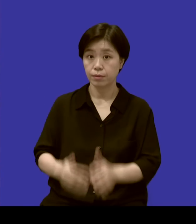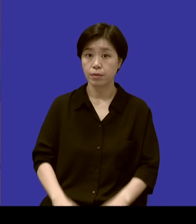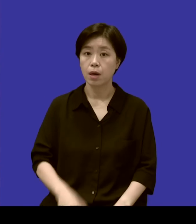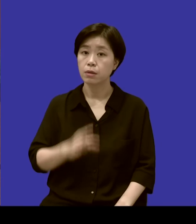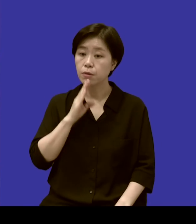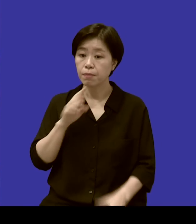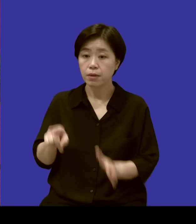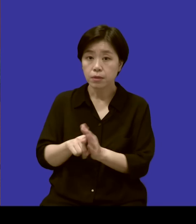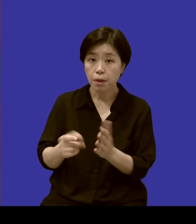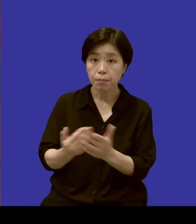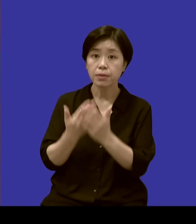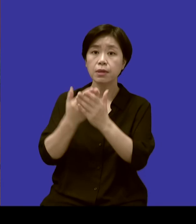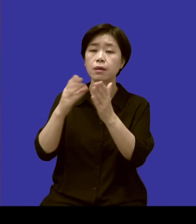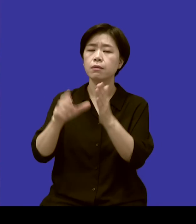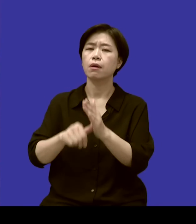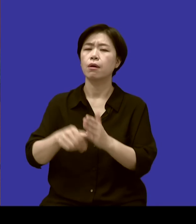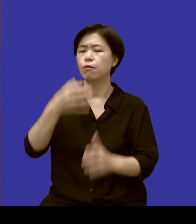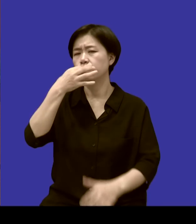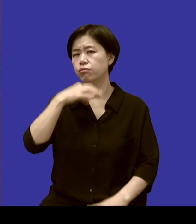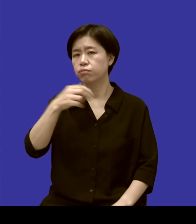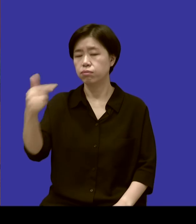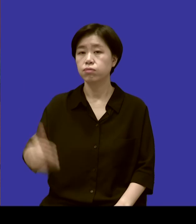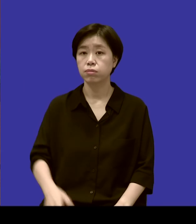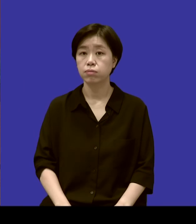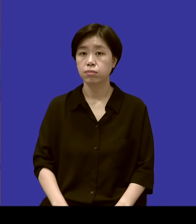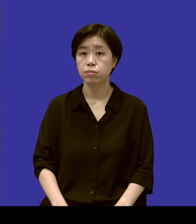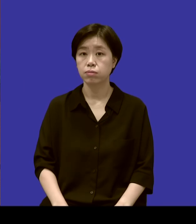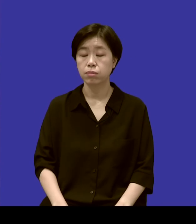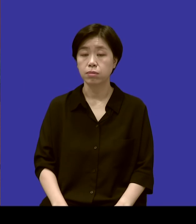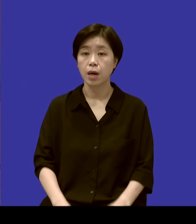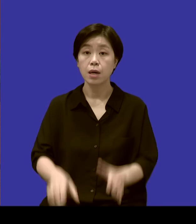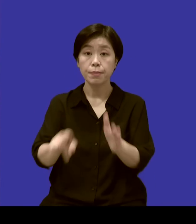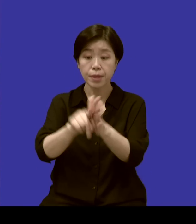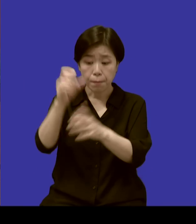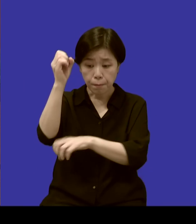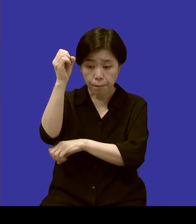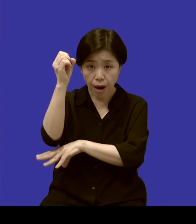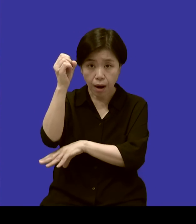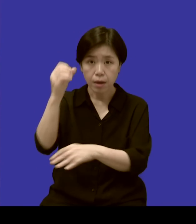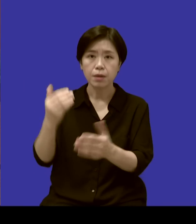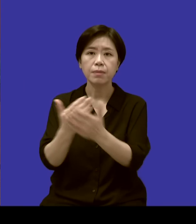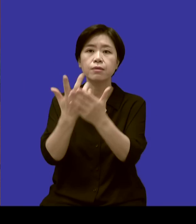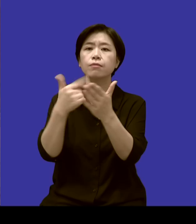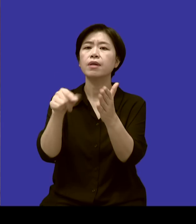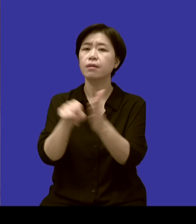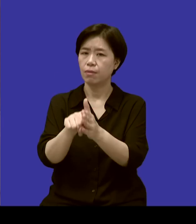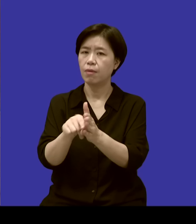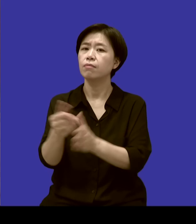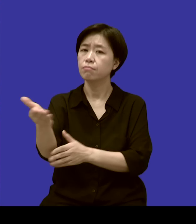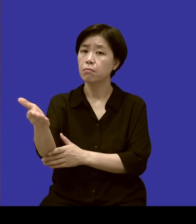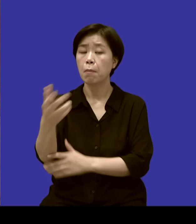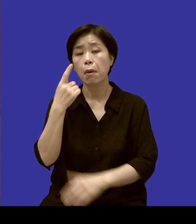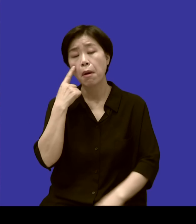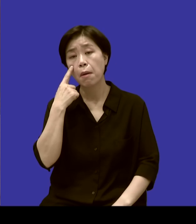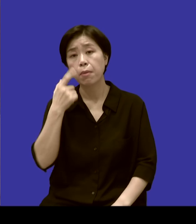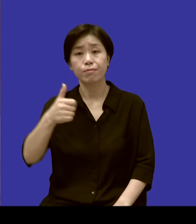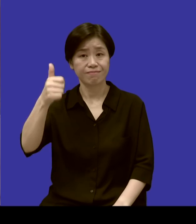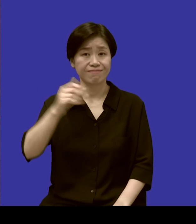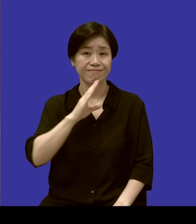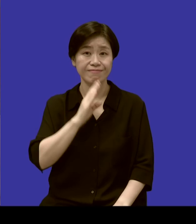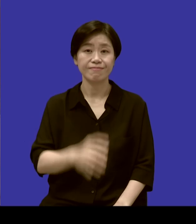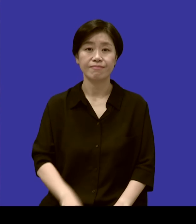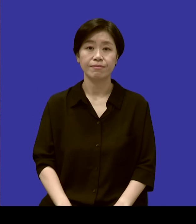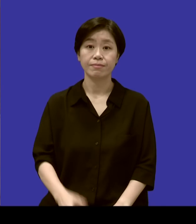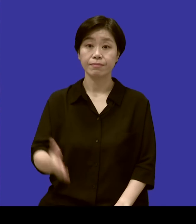도움이 많이 되고 앞으로 큐티 생활을 하는 거 나의 신앙의 초석을 다질 필요가 있다는 점에서 전 추천해 드리고 싶어요. 그래서 그리고 또